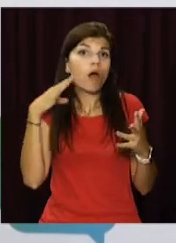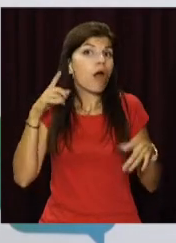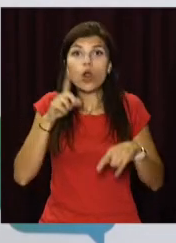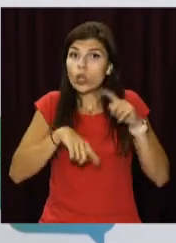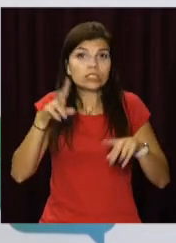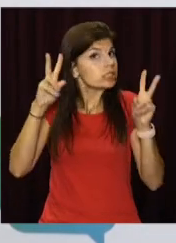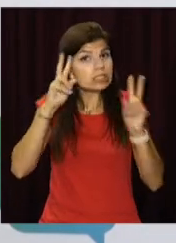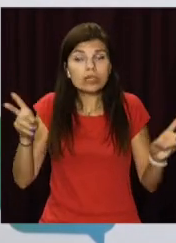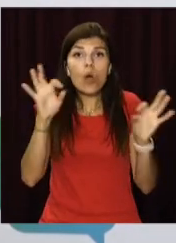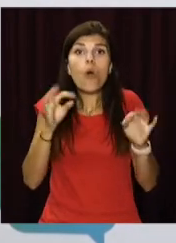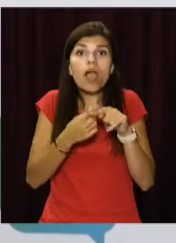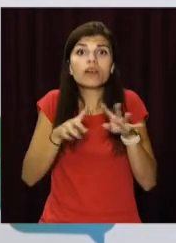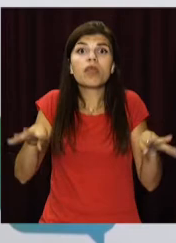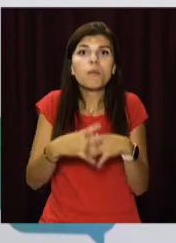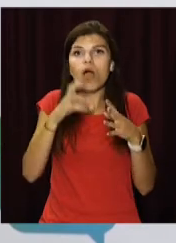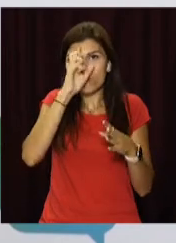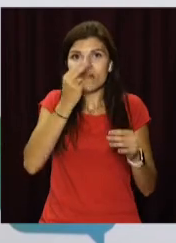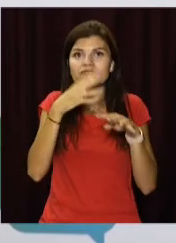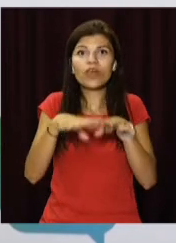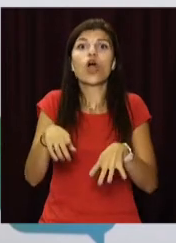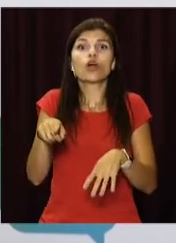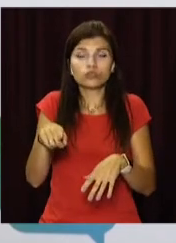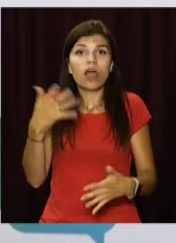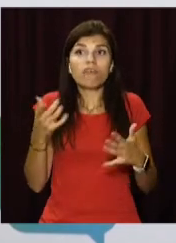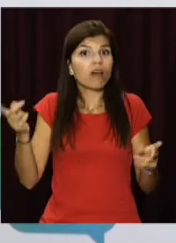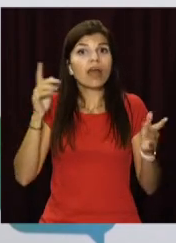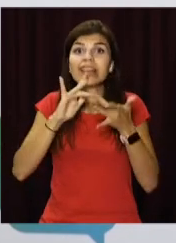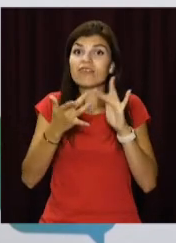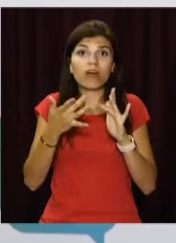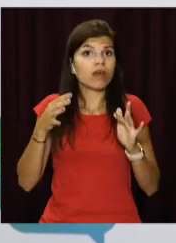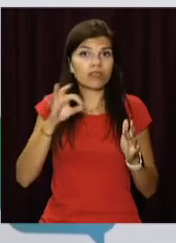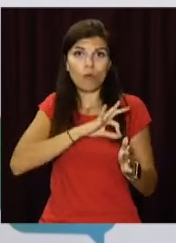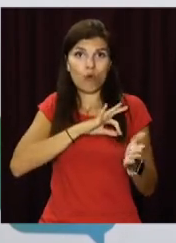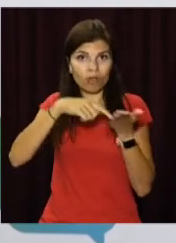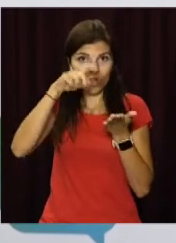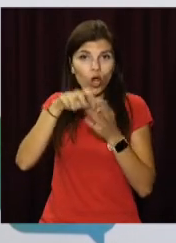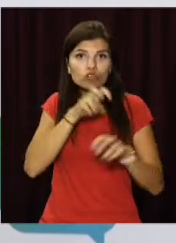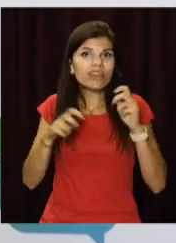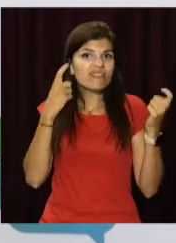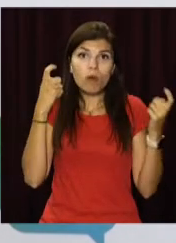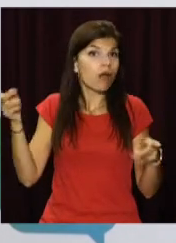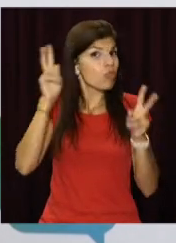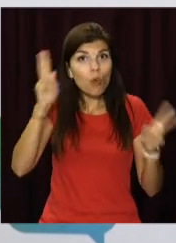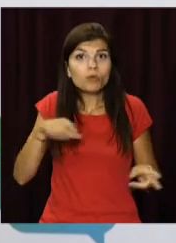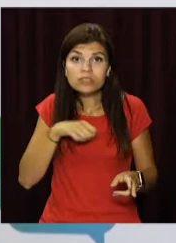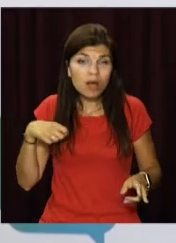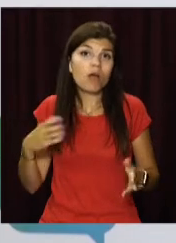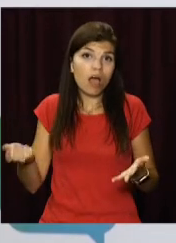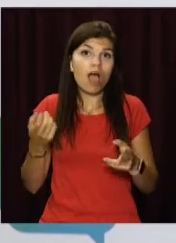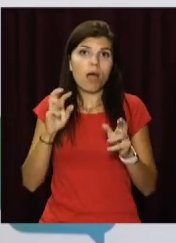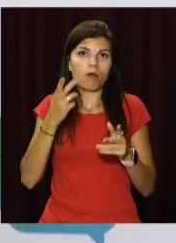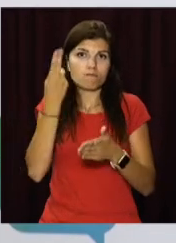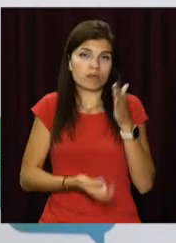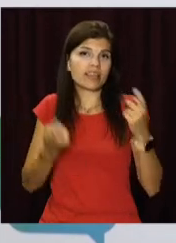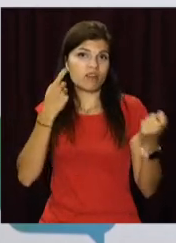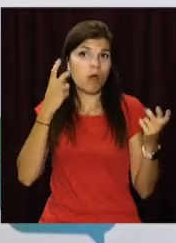вони не знають про цю реабілітацію. Якщо вони не володіють інтернетом, якщо вони не вміють шукати самі інформацію, то вони про це не знають,